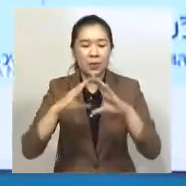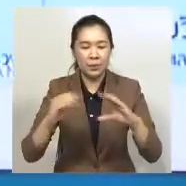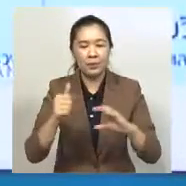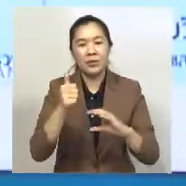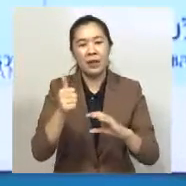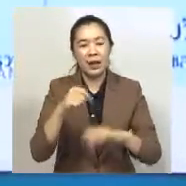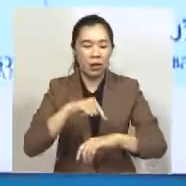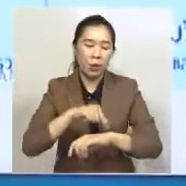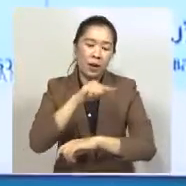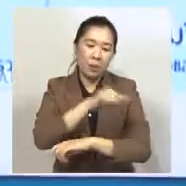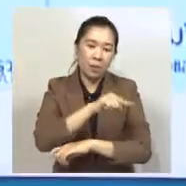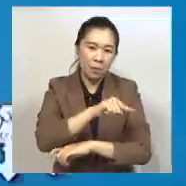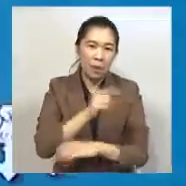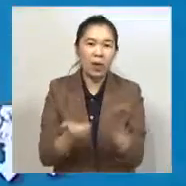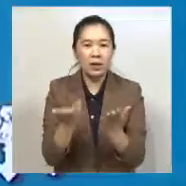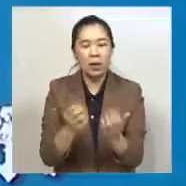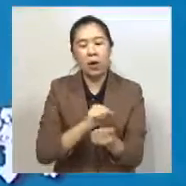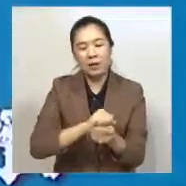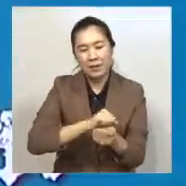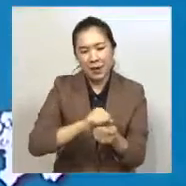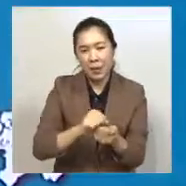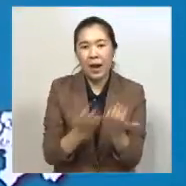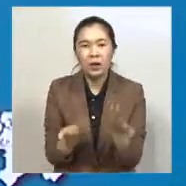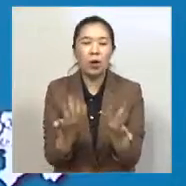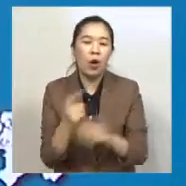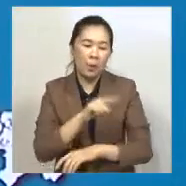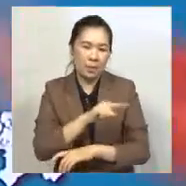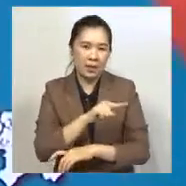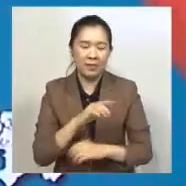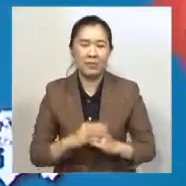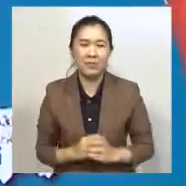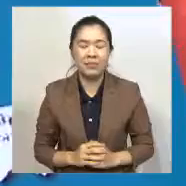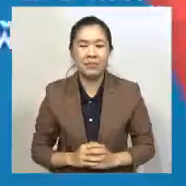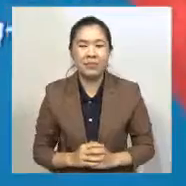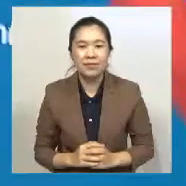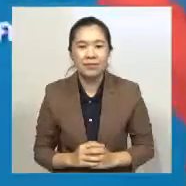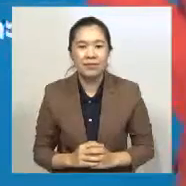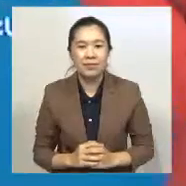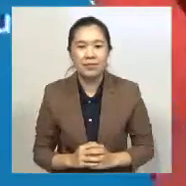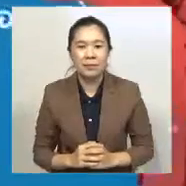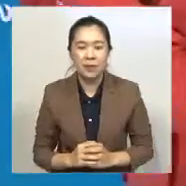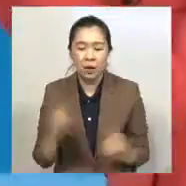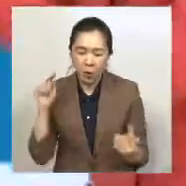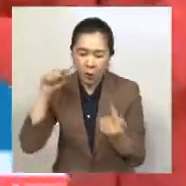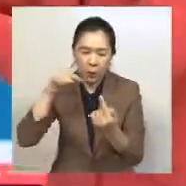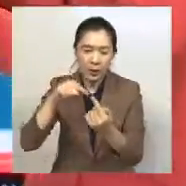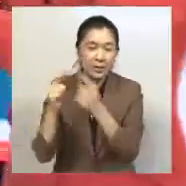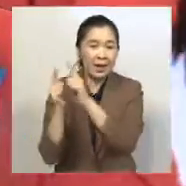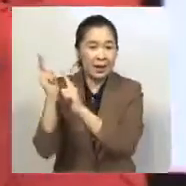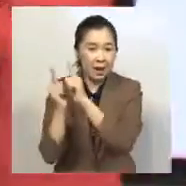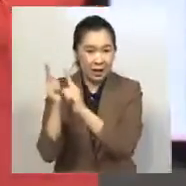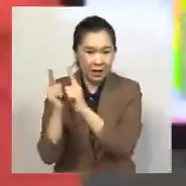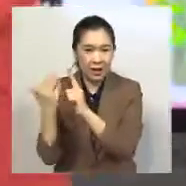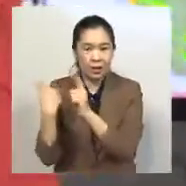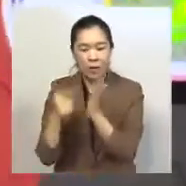ใครจะซักผ้าอะไรต่างก็อาจจะรอช่วงบ่าย ครับตอนนี้คาดการว่าเขาจะไปถึงเลยแล้วจะเริ่มเข้าสู่พื้นที่ภา